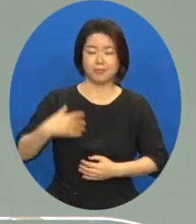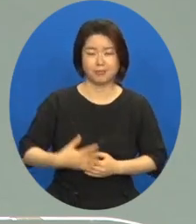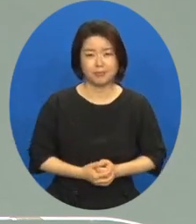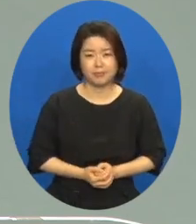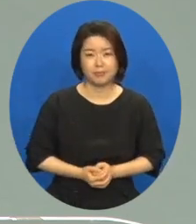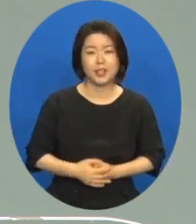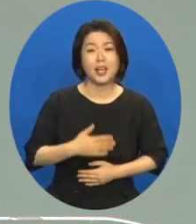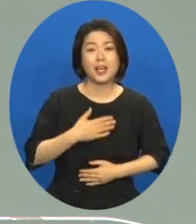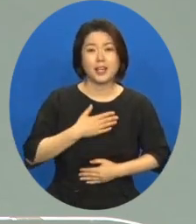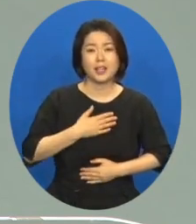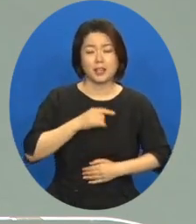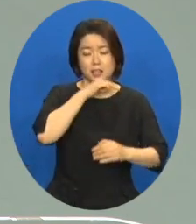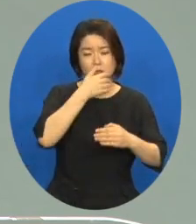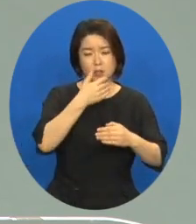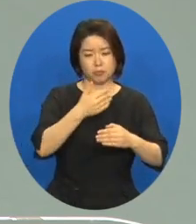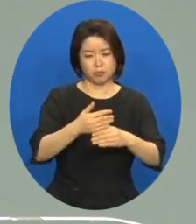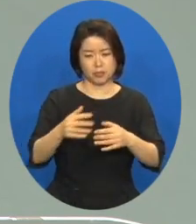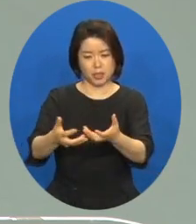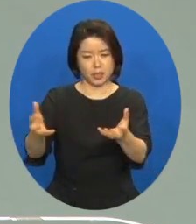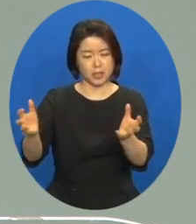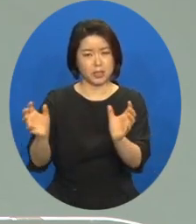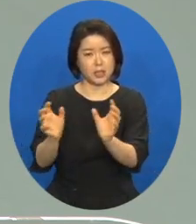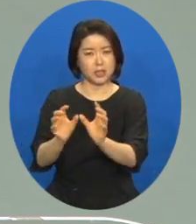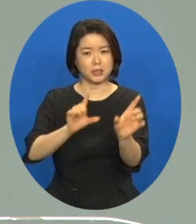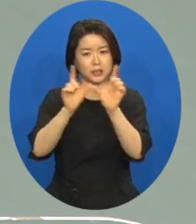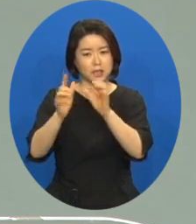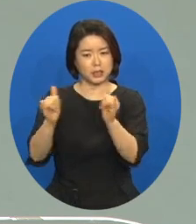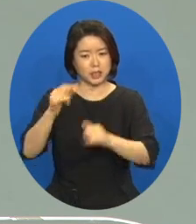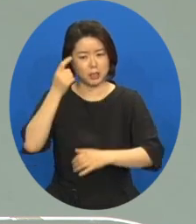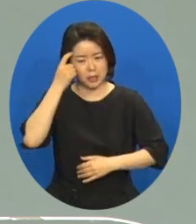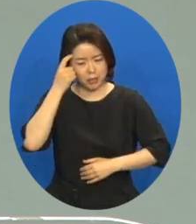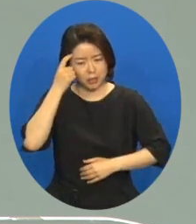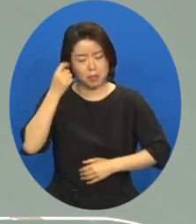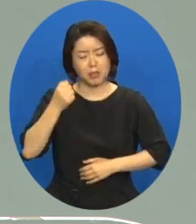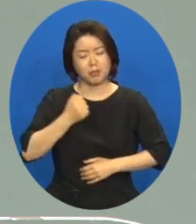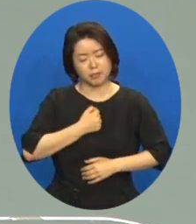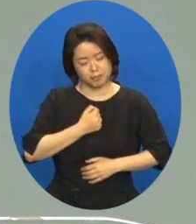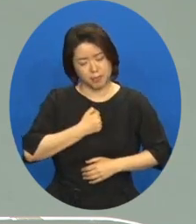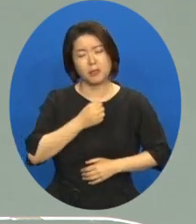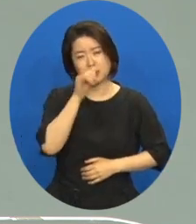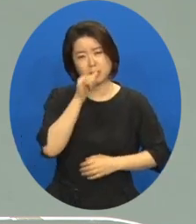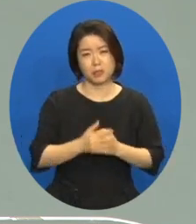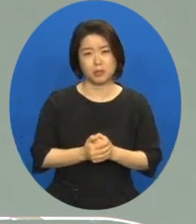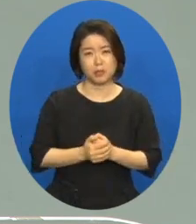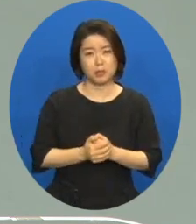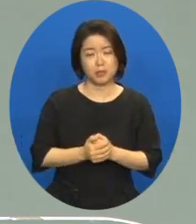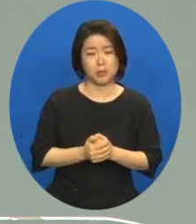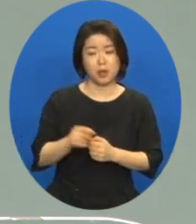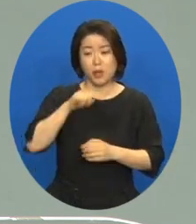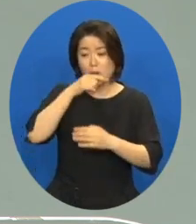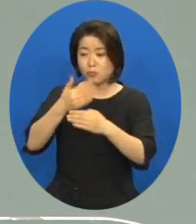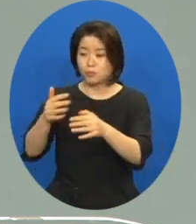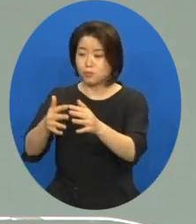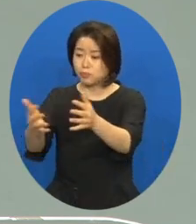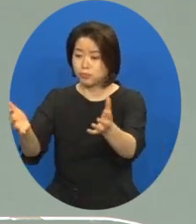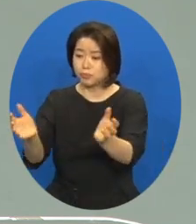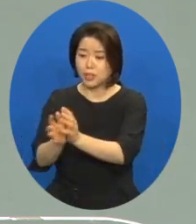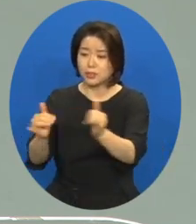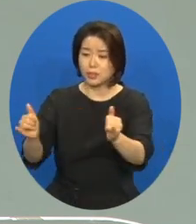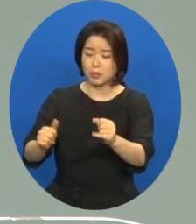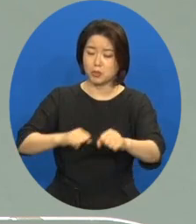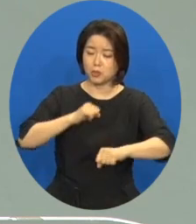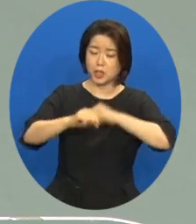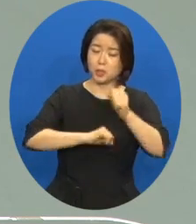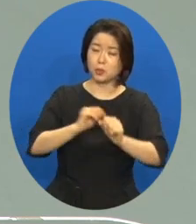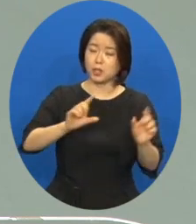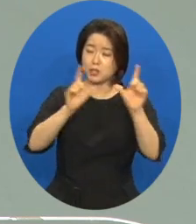저는 북한 주민들을 생각하면 참 답답합니다. 그들은 자유롭게 살 수 있다는 생각 자체를 안